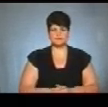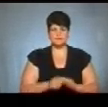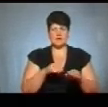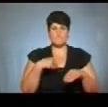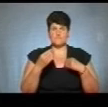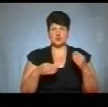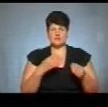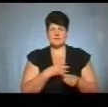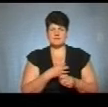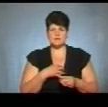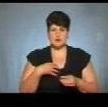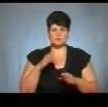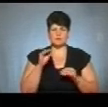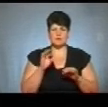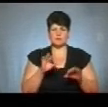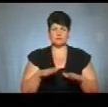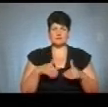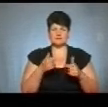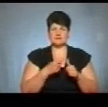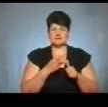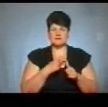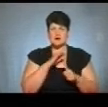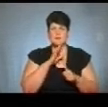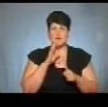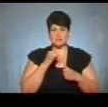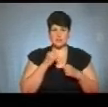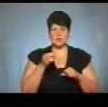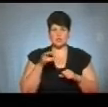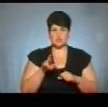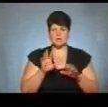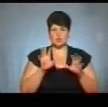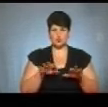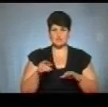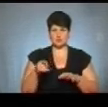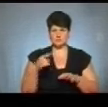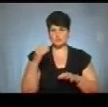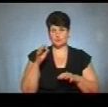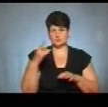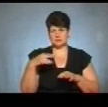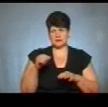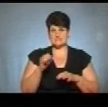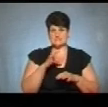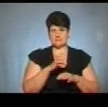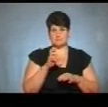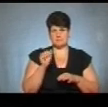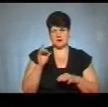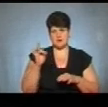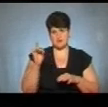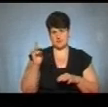Вручає медалі та посвідчення про присвоєння звання «Мати-героїня» голова Тернопільської облдержадміністрації Степан Барна.